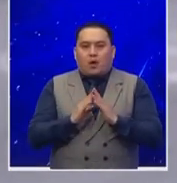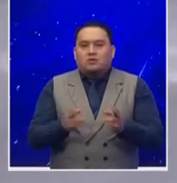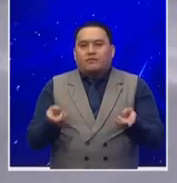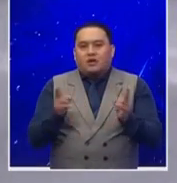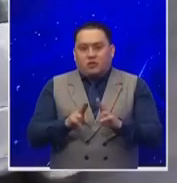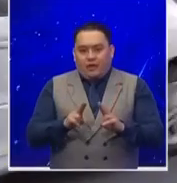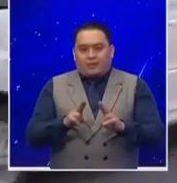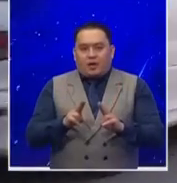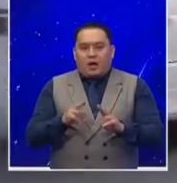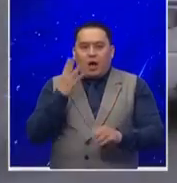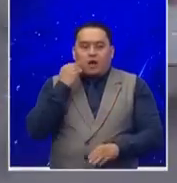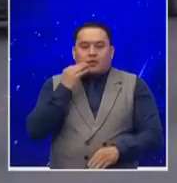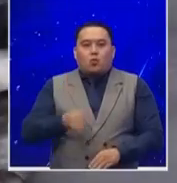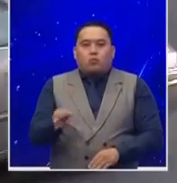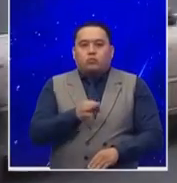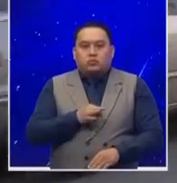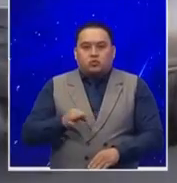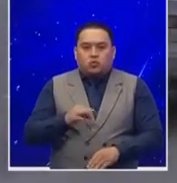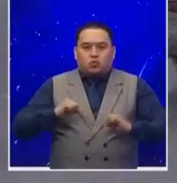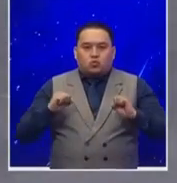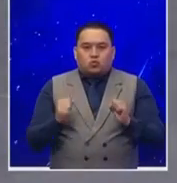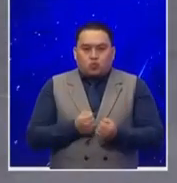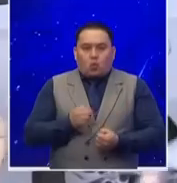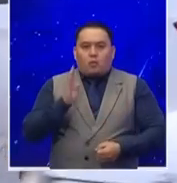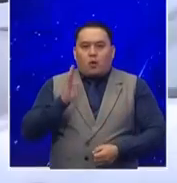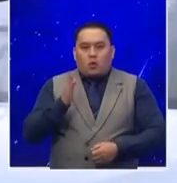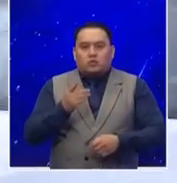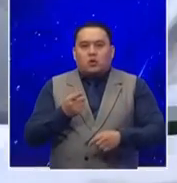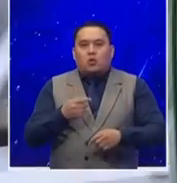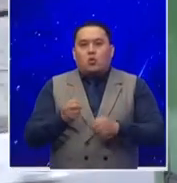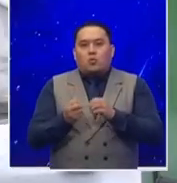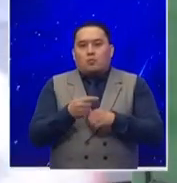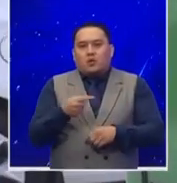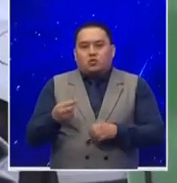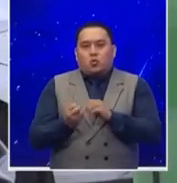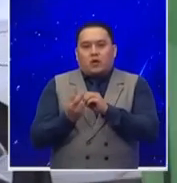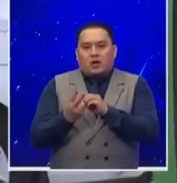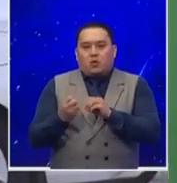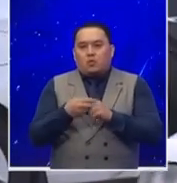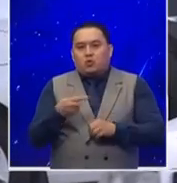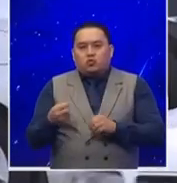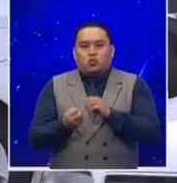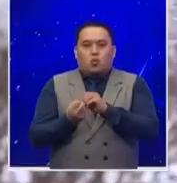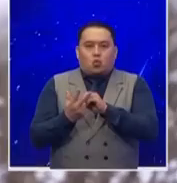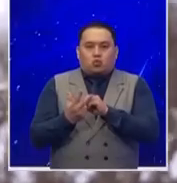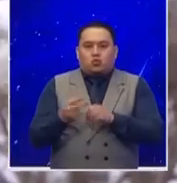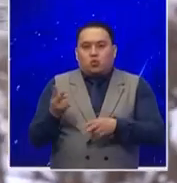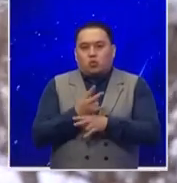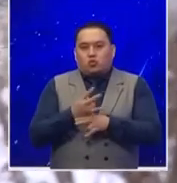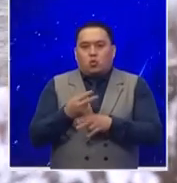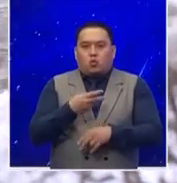жолға шықпауды ескертеді. Алматы облысында әлі де суық сақталған. Сынап бағанасы күндіз -12-13 градусты көрсетсе, ал